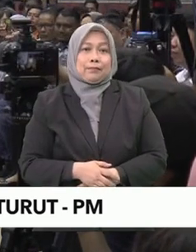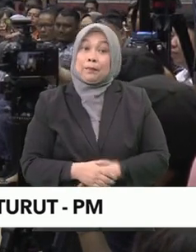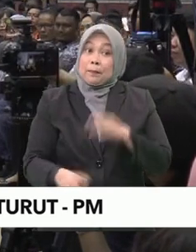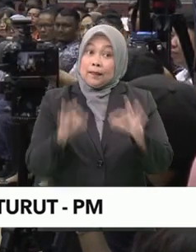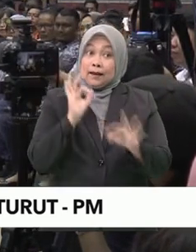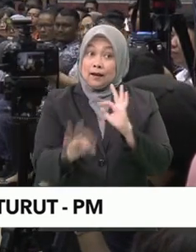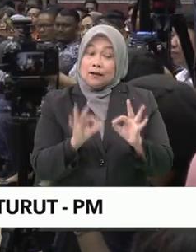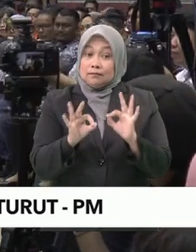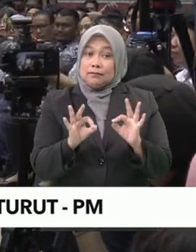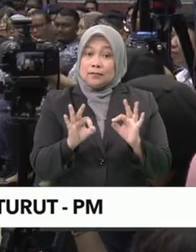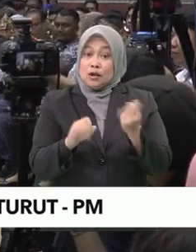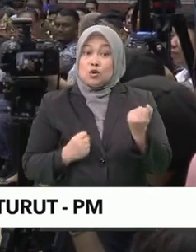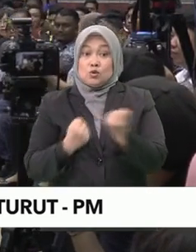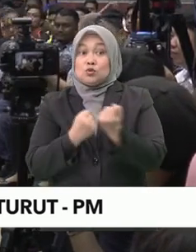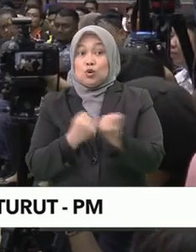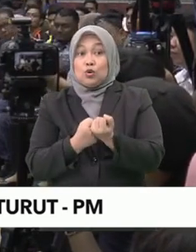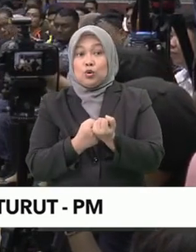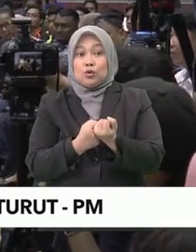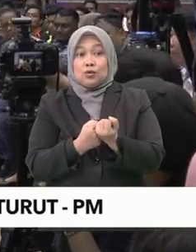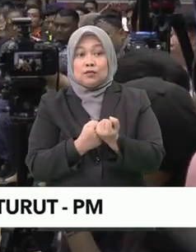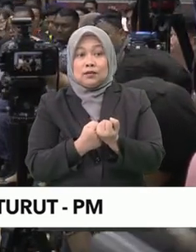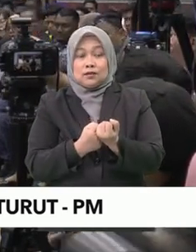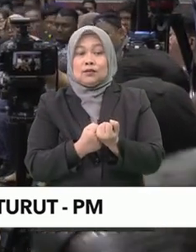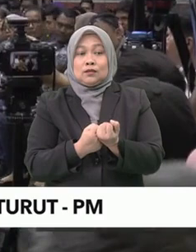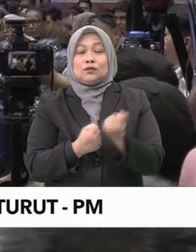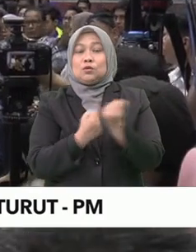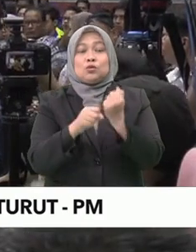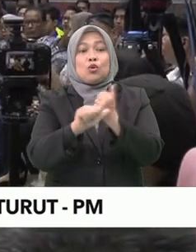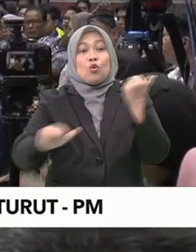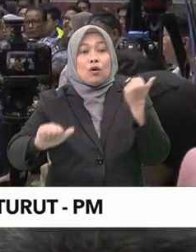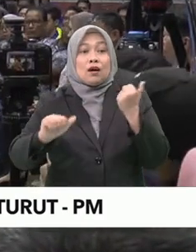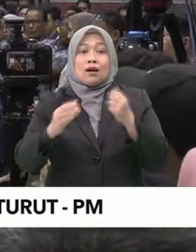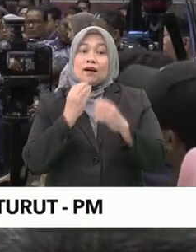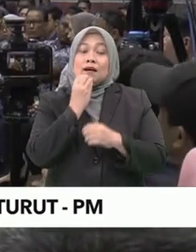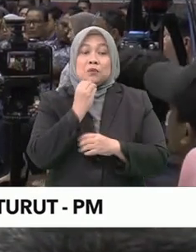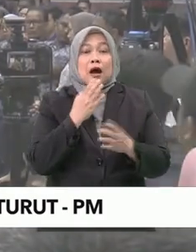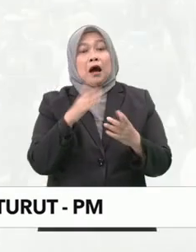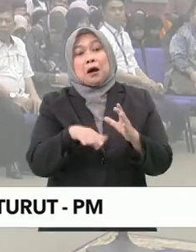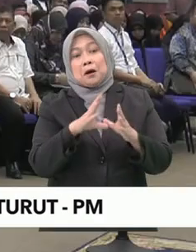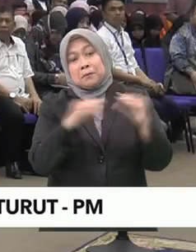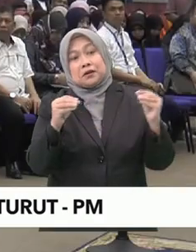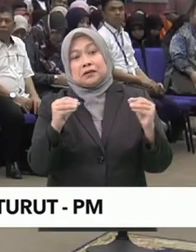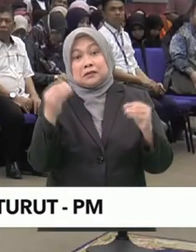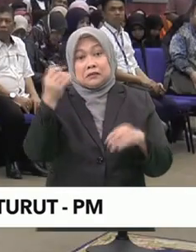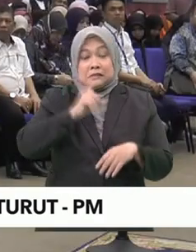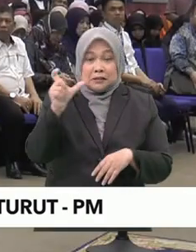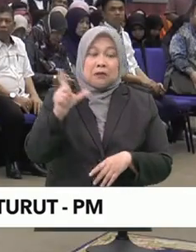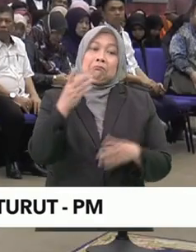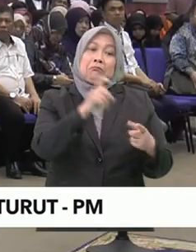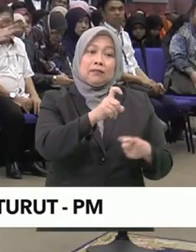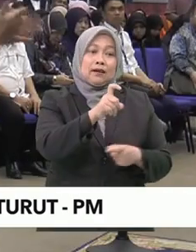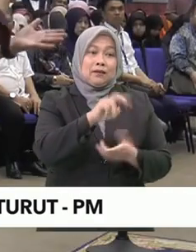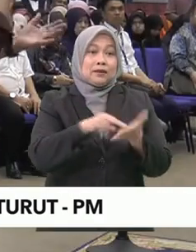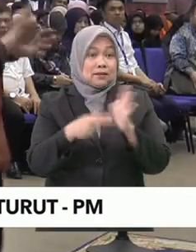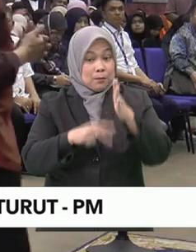Kalau sokong masa itulah kempen. Sokong Anwar, habis Islam akan dibenamkan. Beliau berkata demikian